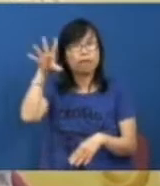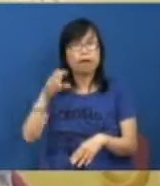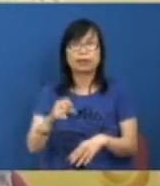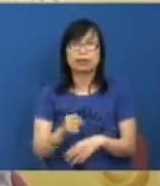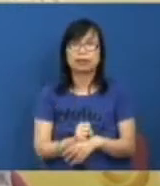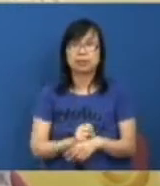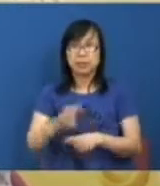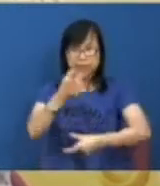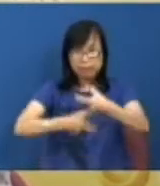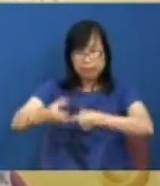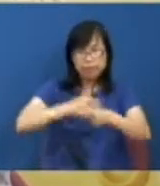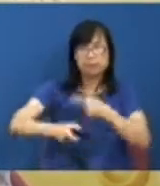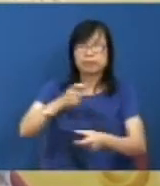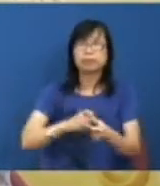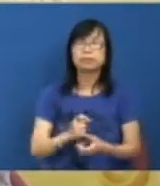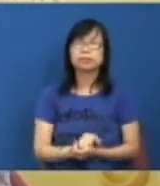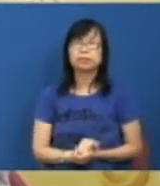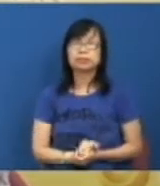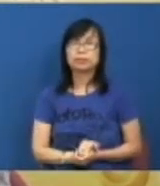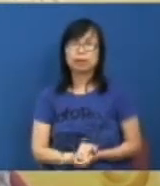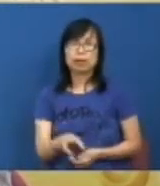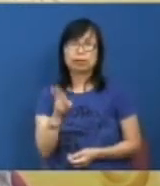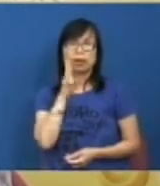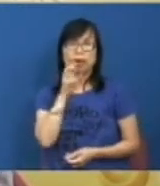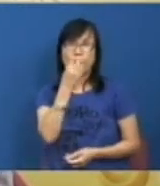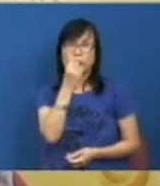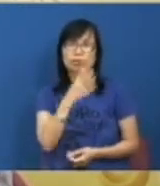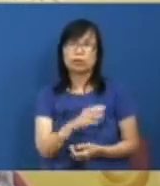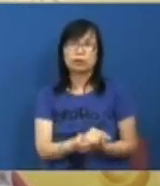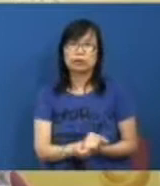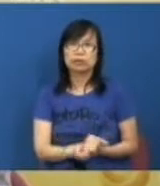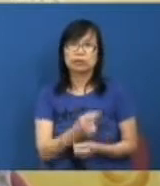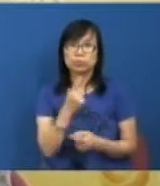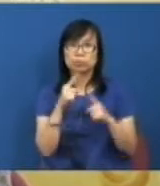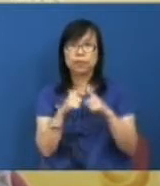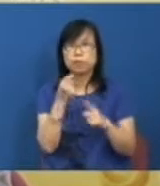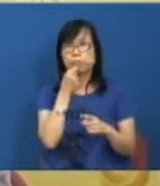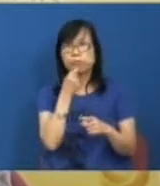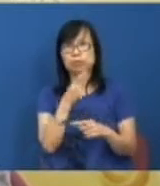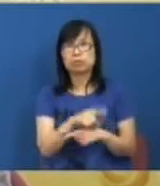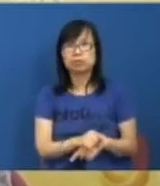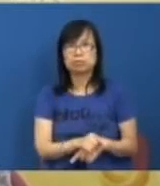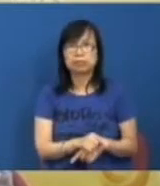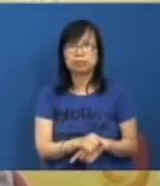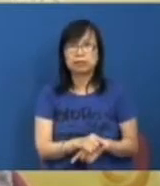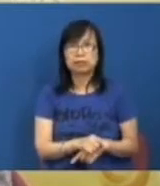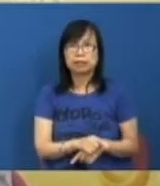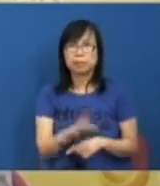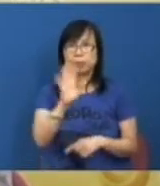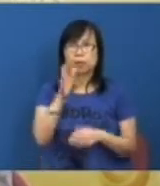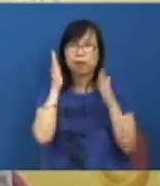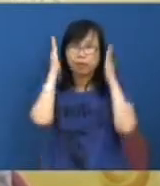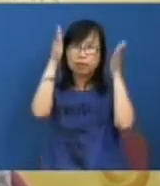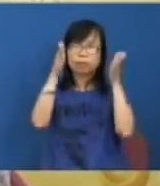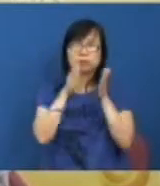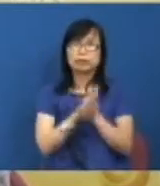但係其實就好多時香港都好強調即食啦，冇辦法。咁所以就好多時就唔傾向會有啲咁